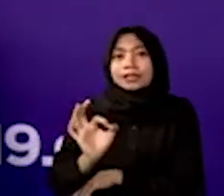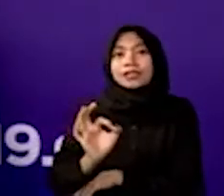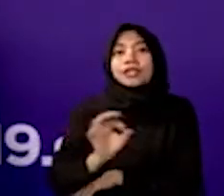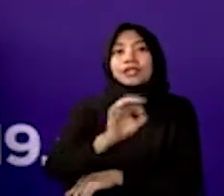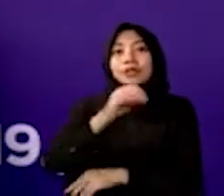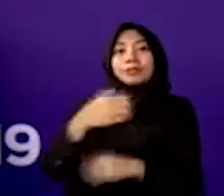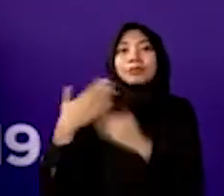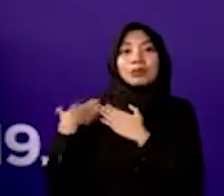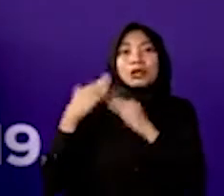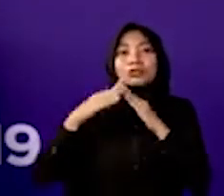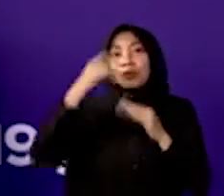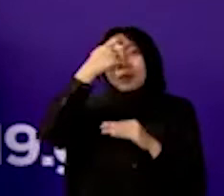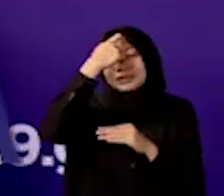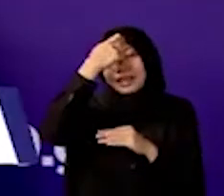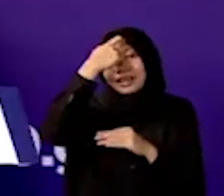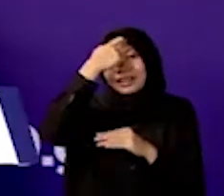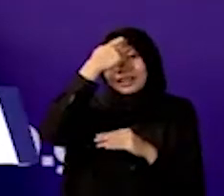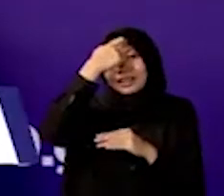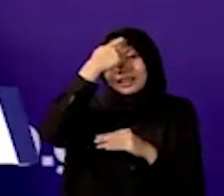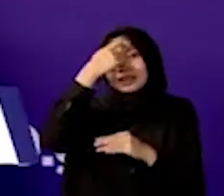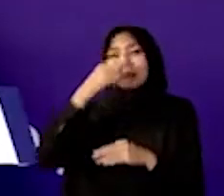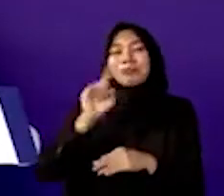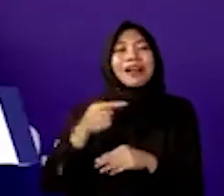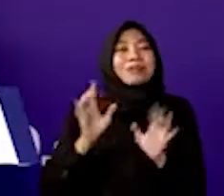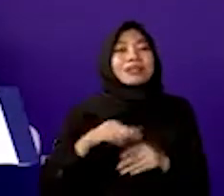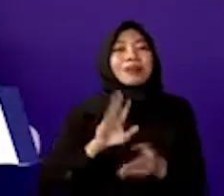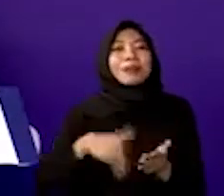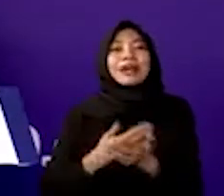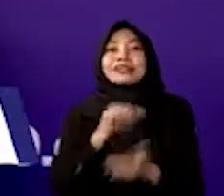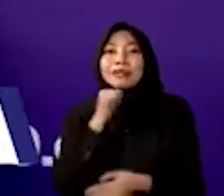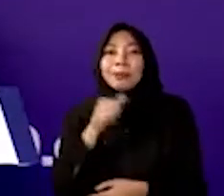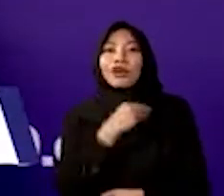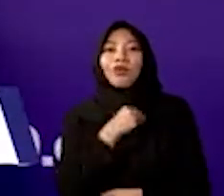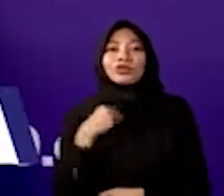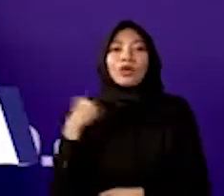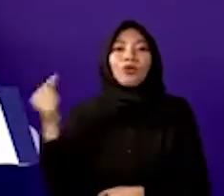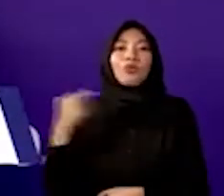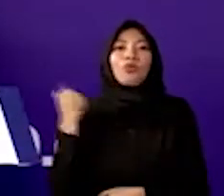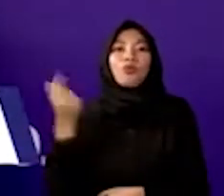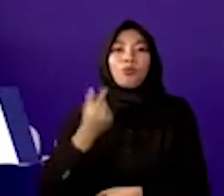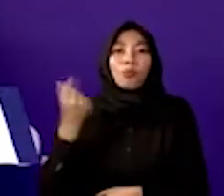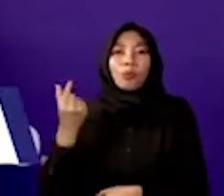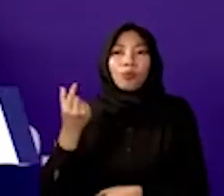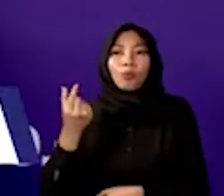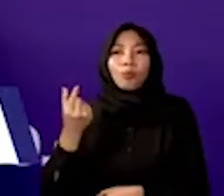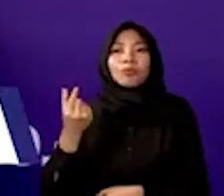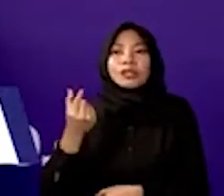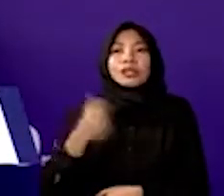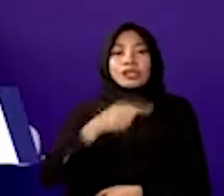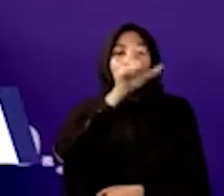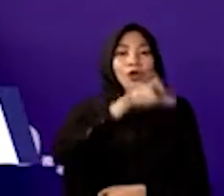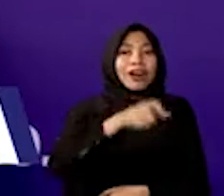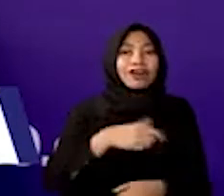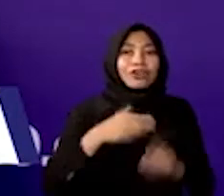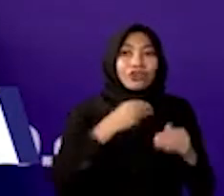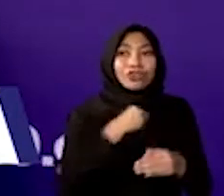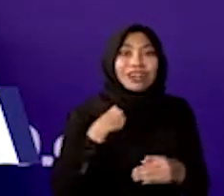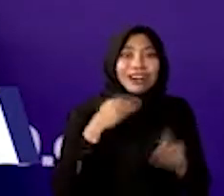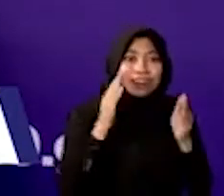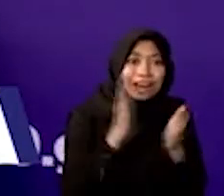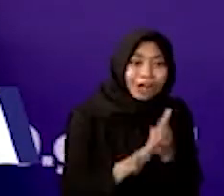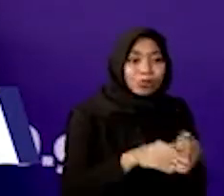kematian tenaga dokter ternyata adalah dokter umum artinya dokter yang tidak langsung merawat pasien covid